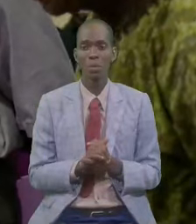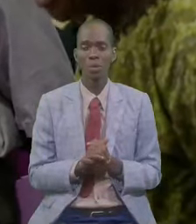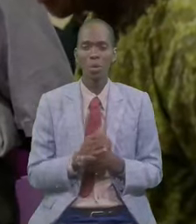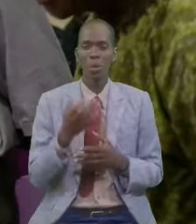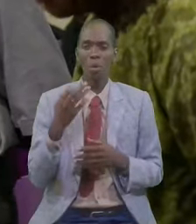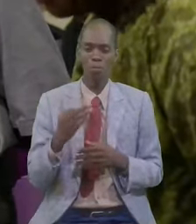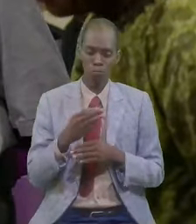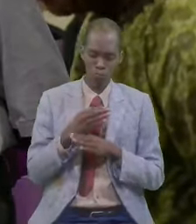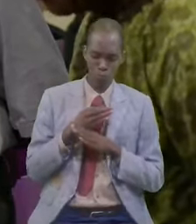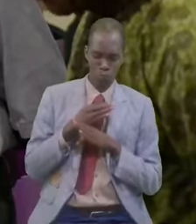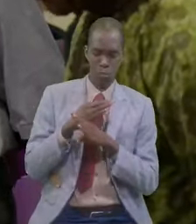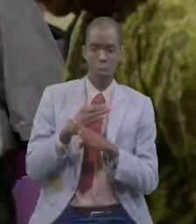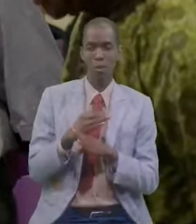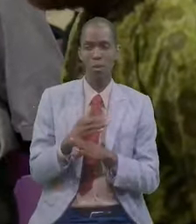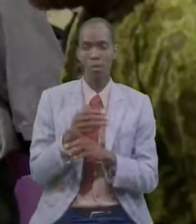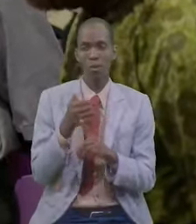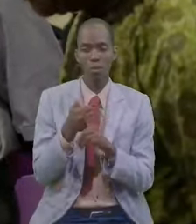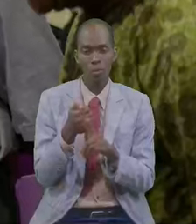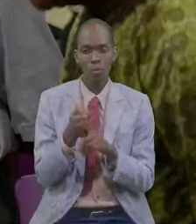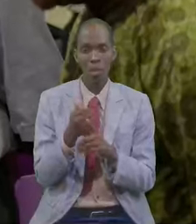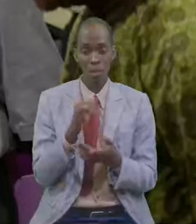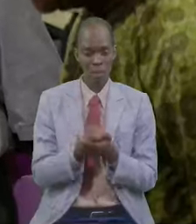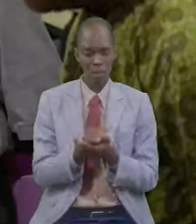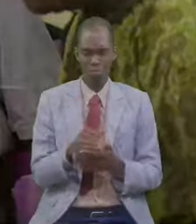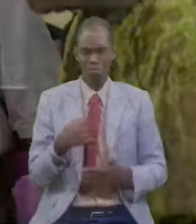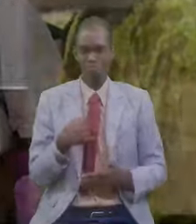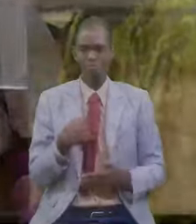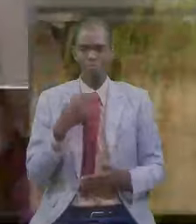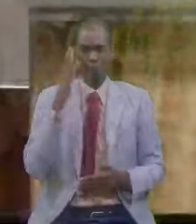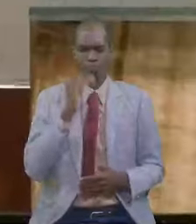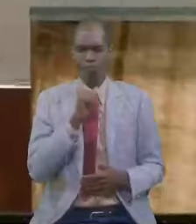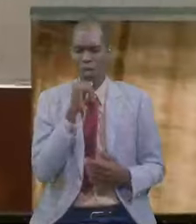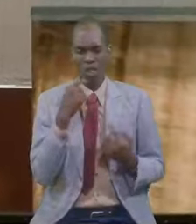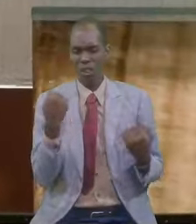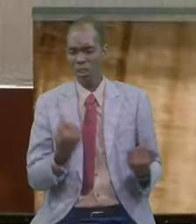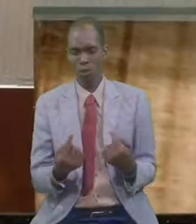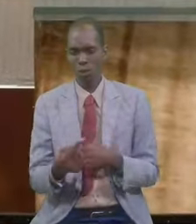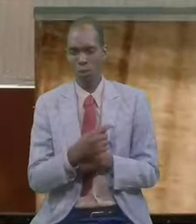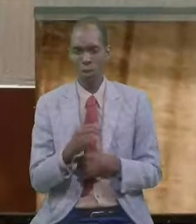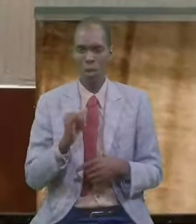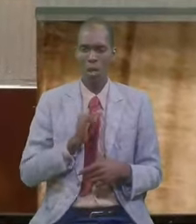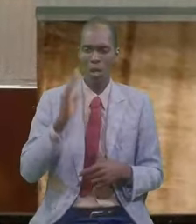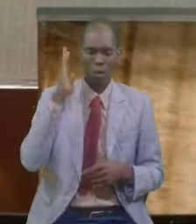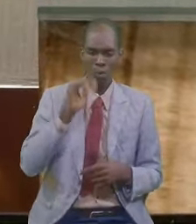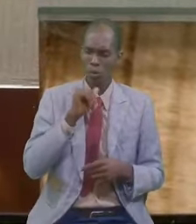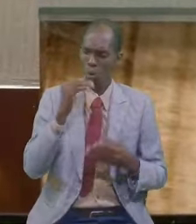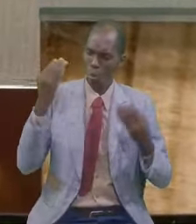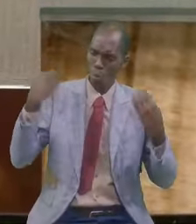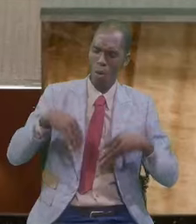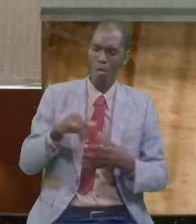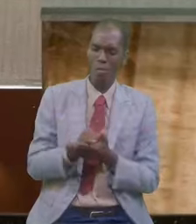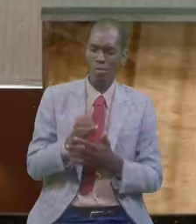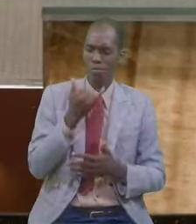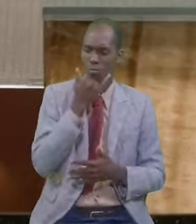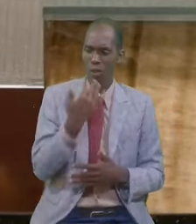que vous avez renoncé à vous-même disant que vous vous empêchez de faire